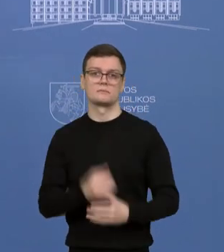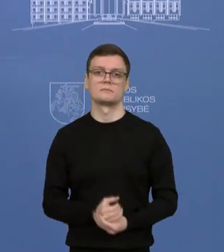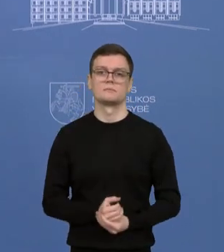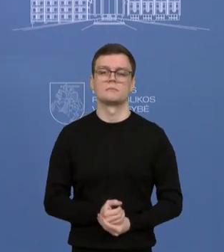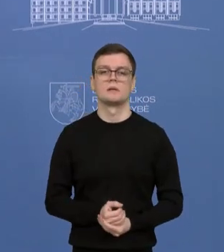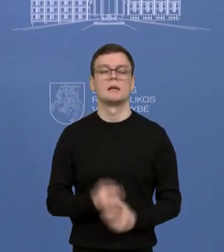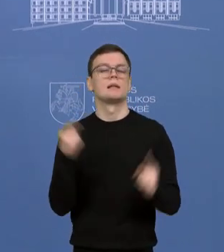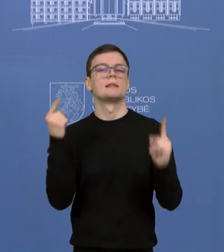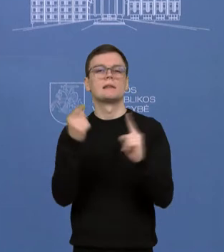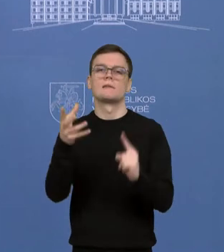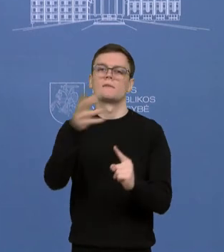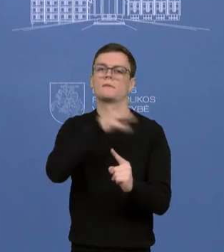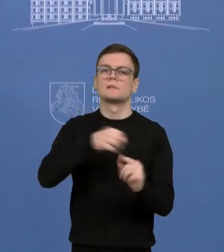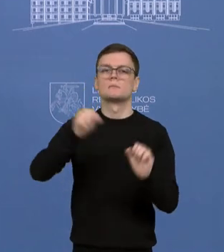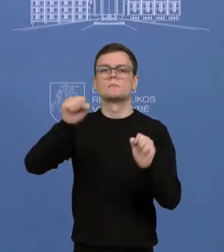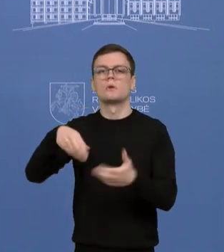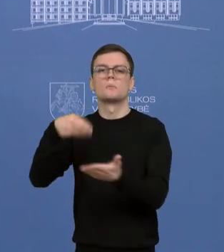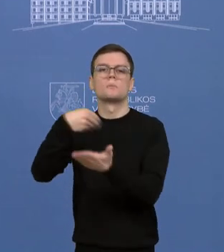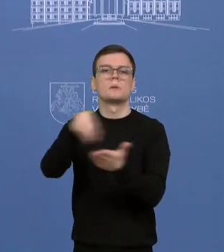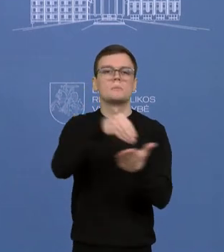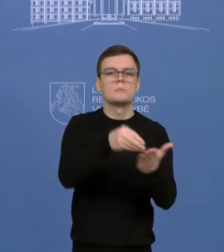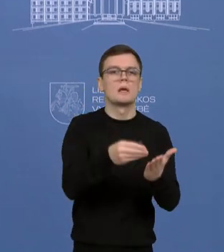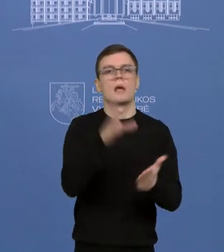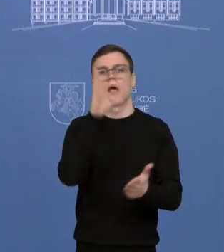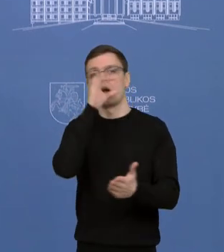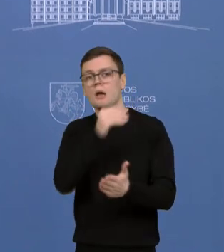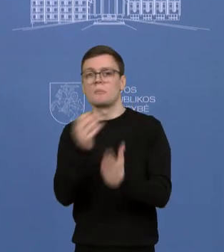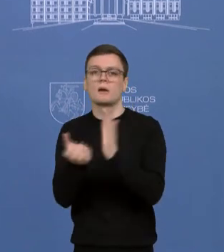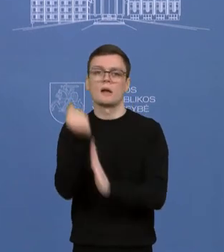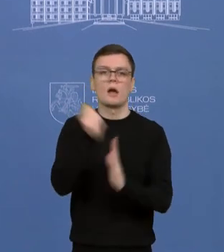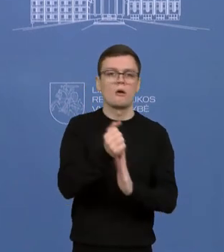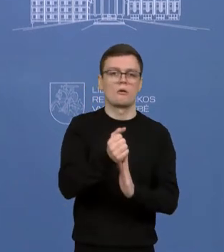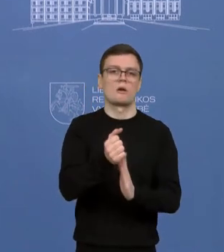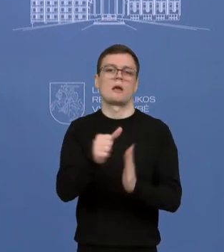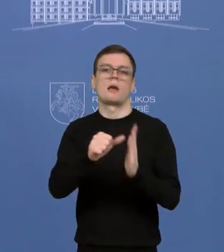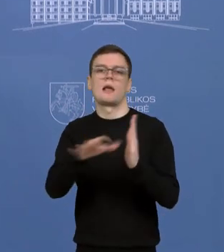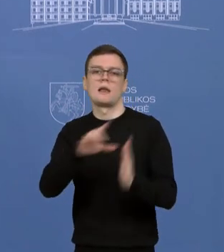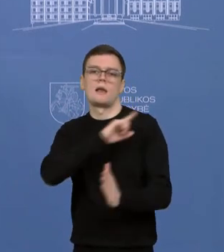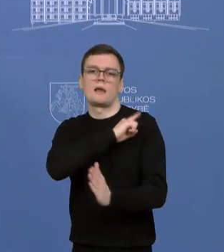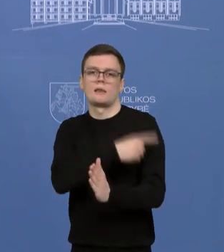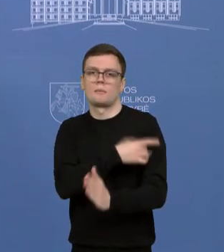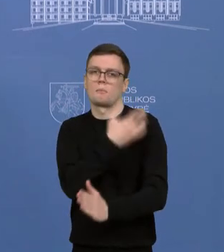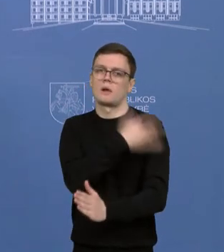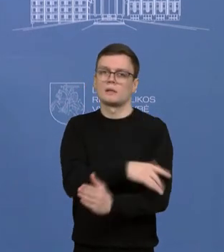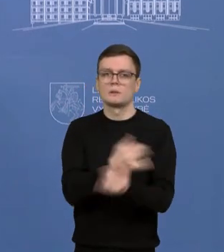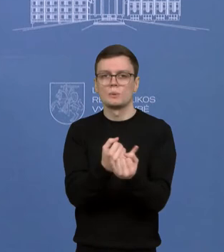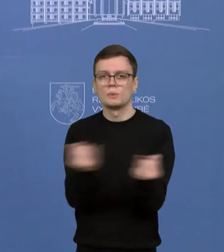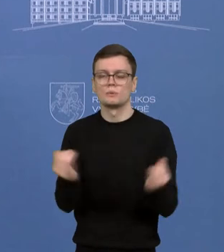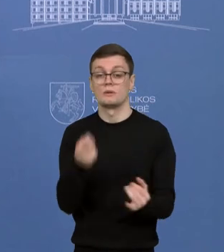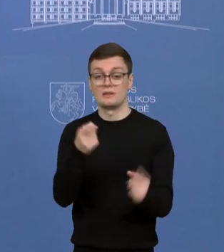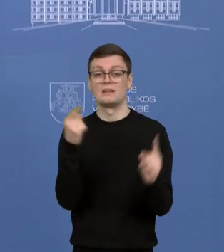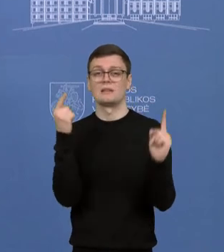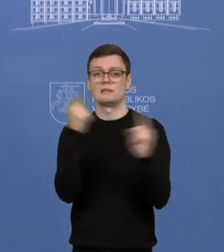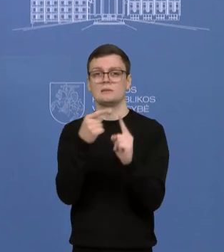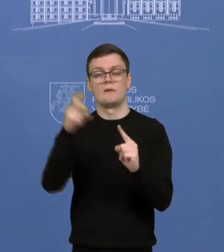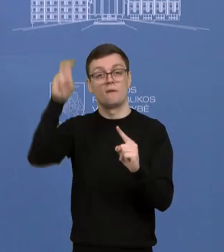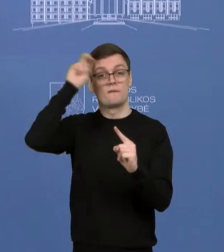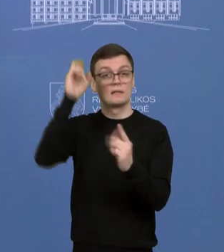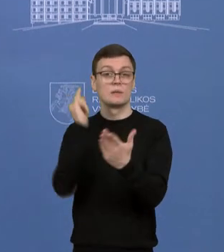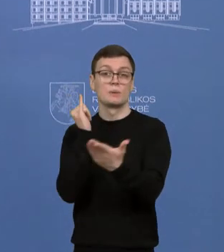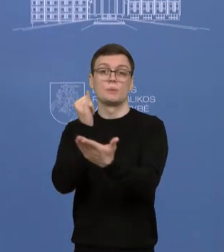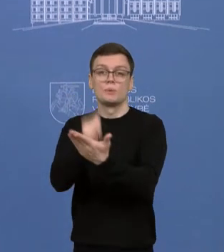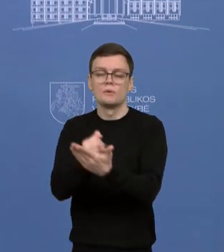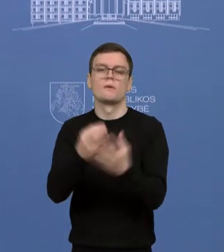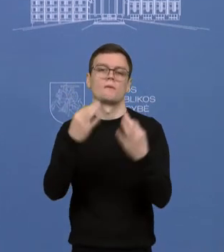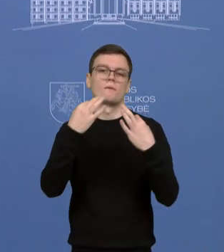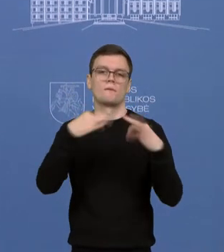visi gautų įperkamas elektros energijos paslaugas. Tai toks yra siekis ir būtent šita valstybė subsidija ir